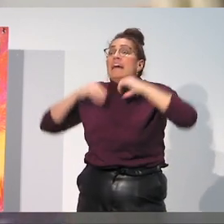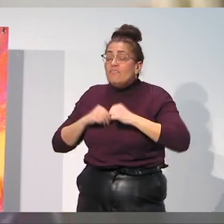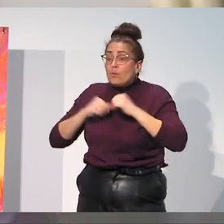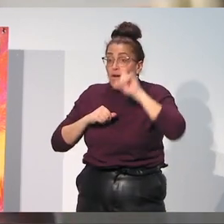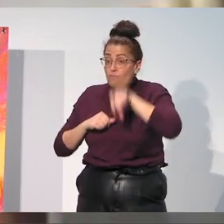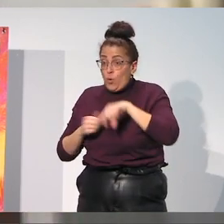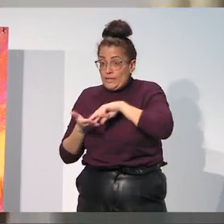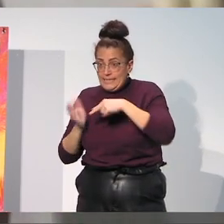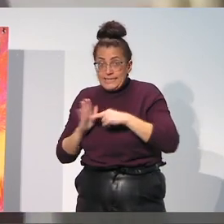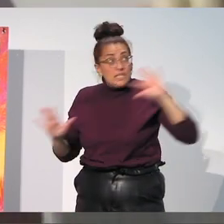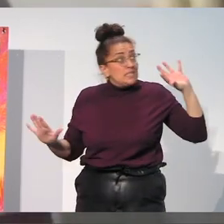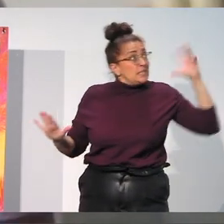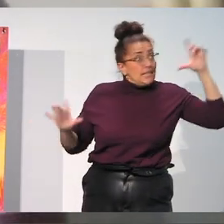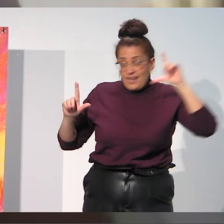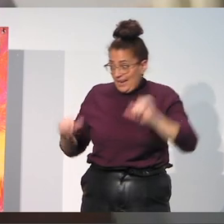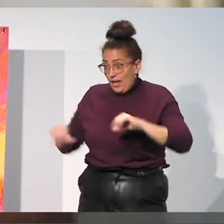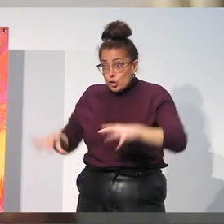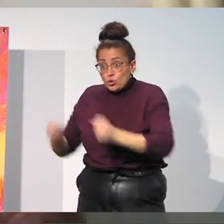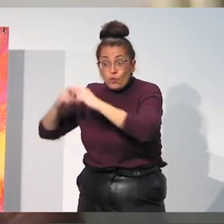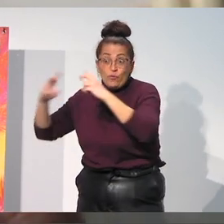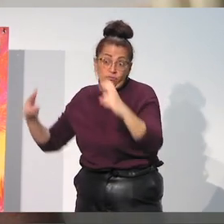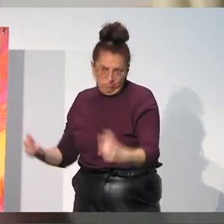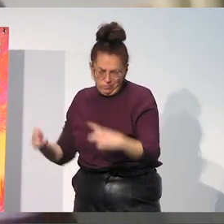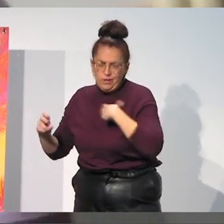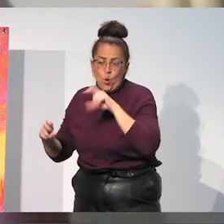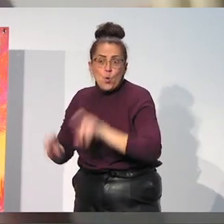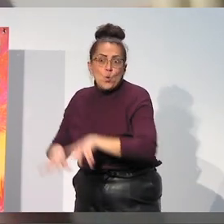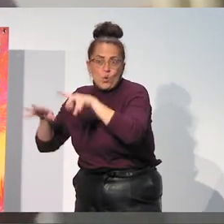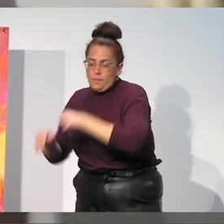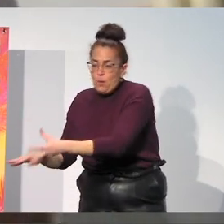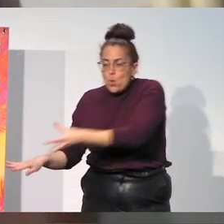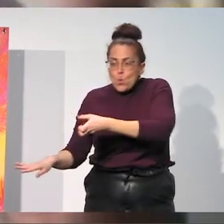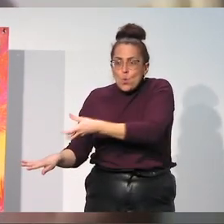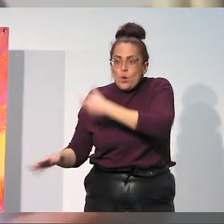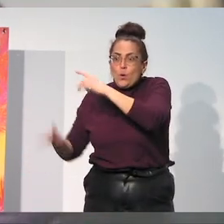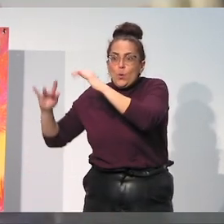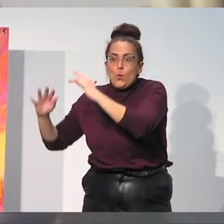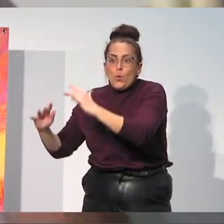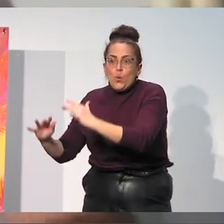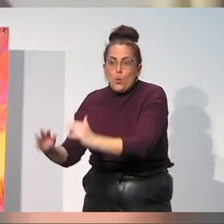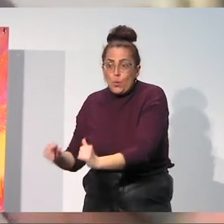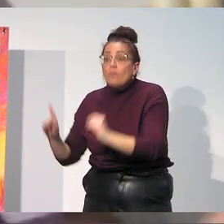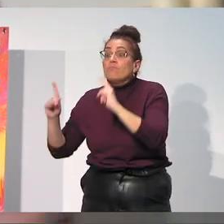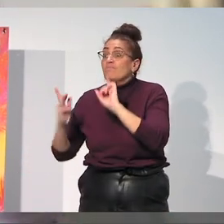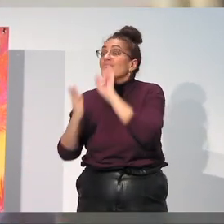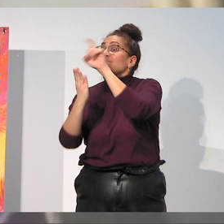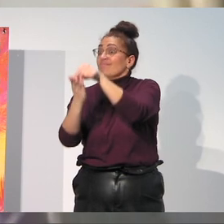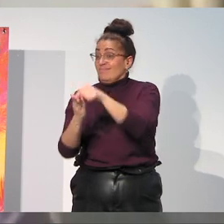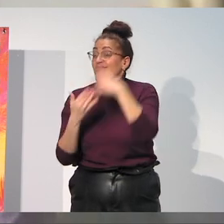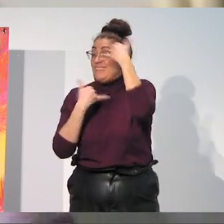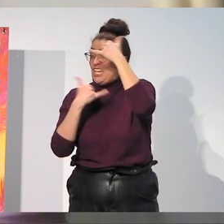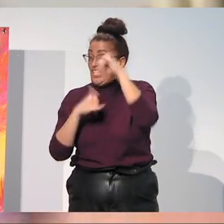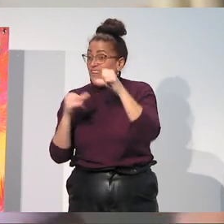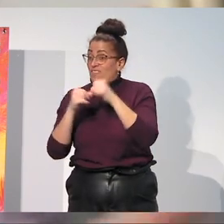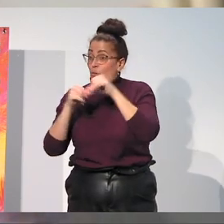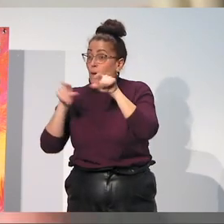du soleil, donc une héliopompe, et qui lui permettra ensuite, alors qu'il est en Algérie, de pouvoir relever les nappes phréatiques pour pouvoir aider à l'agriculture